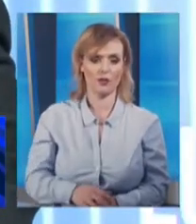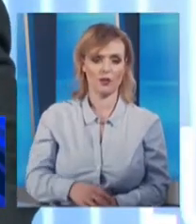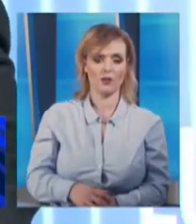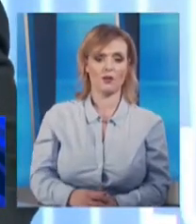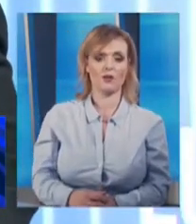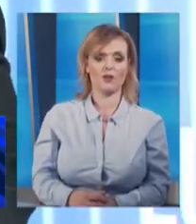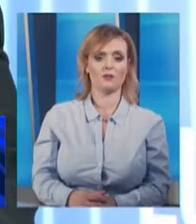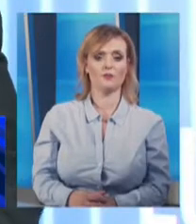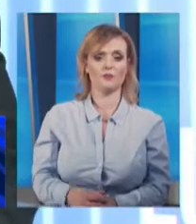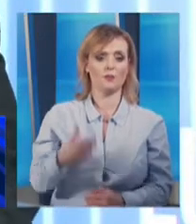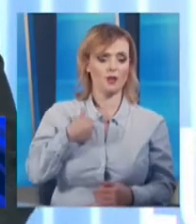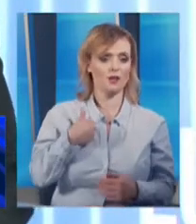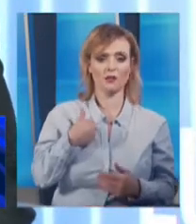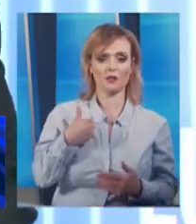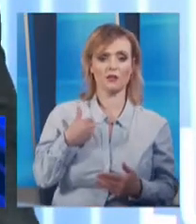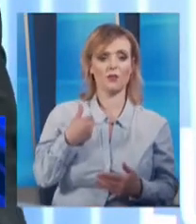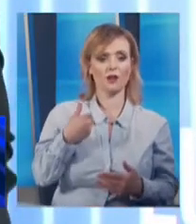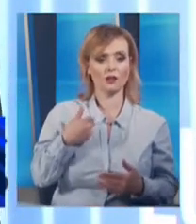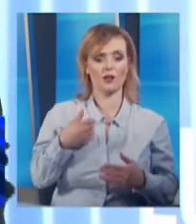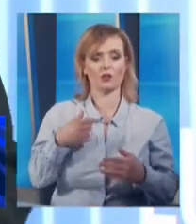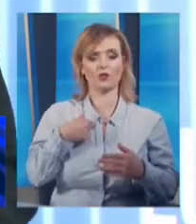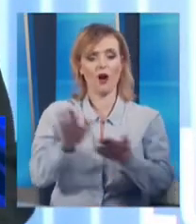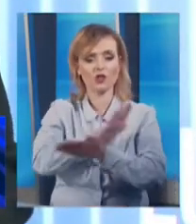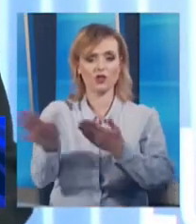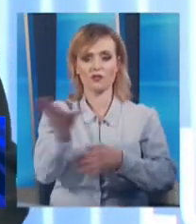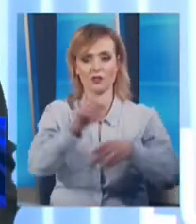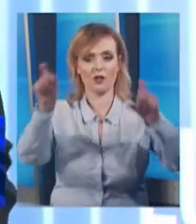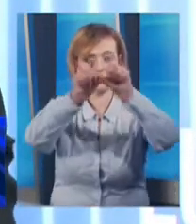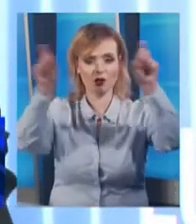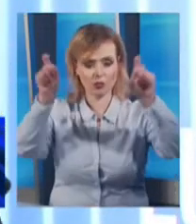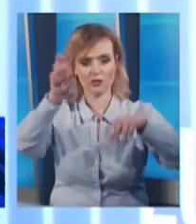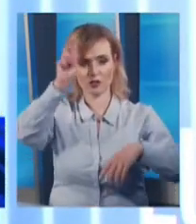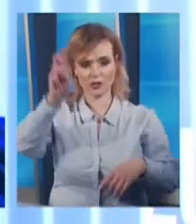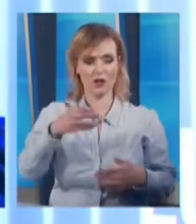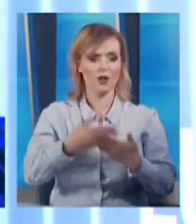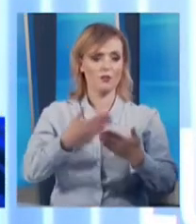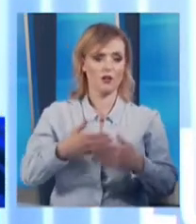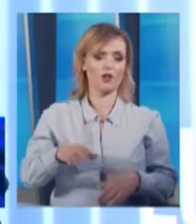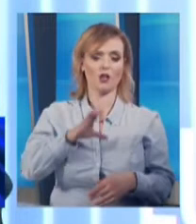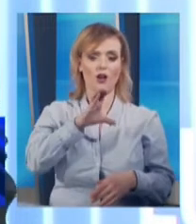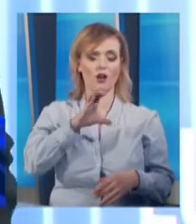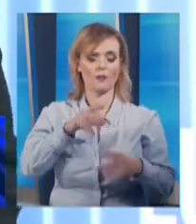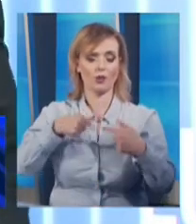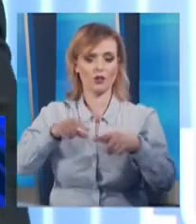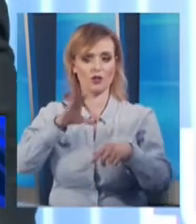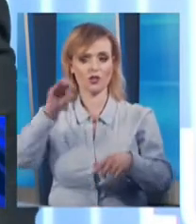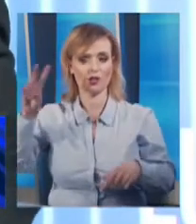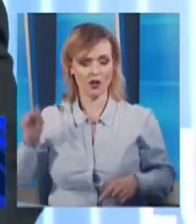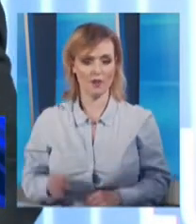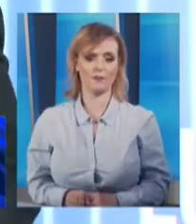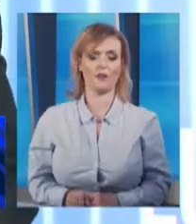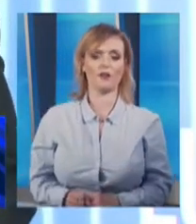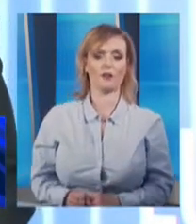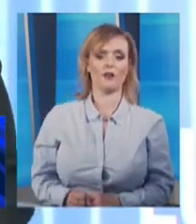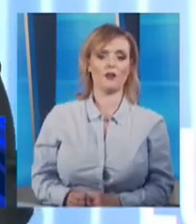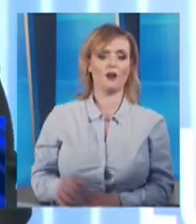sfârșit deoligarhizarea instituțiilor statului, a CCA-ului, spre exemplu, cel care vă chinuie și pe dumneavoastră și pe alții. Bineînțeles, ar